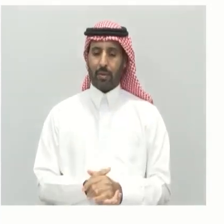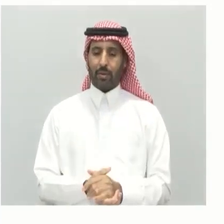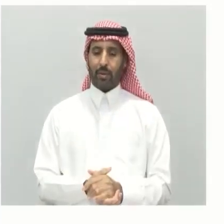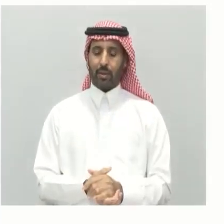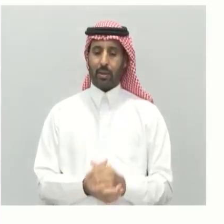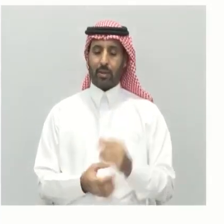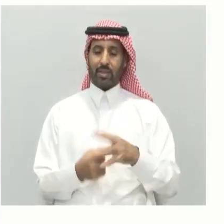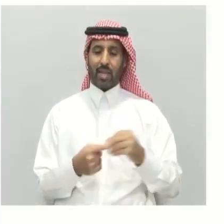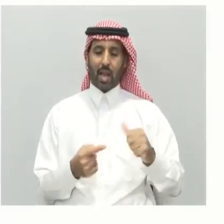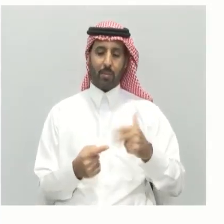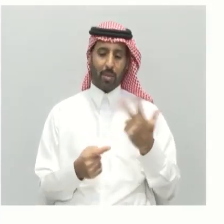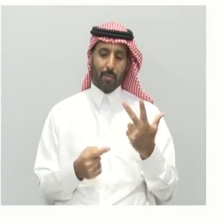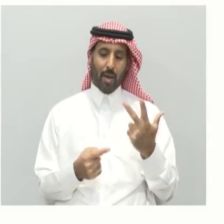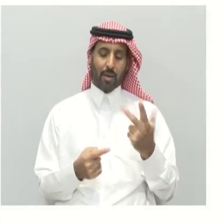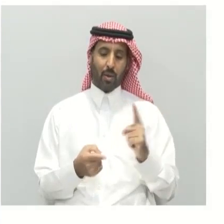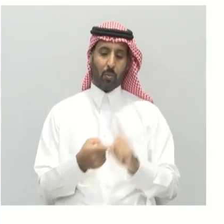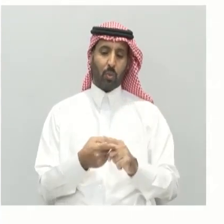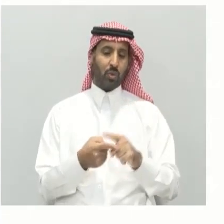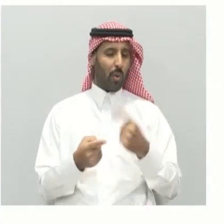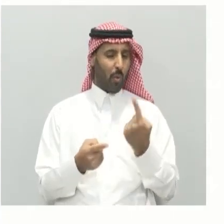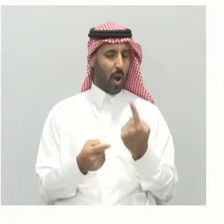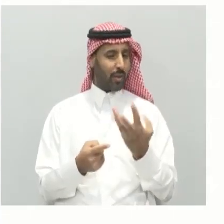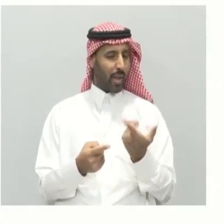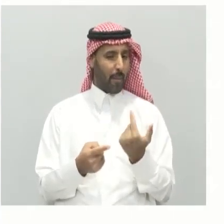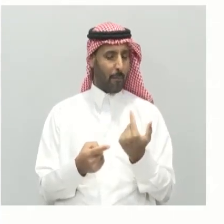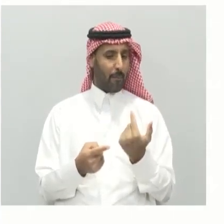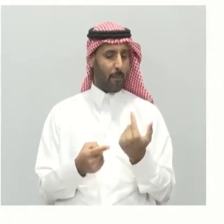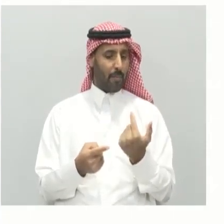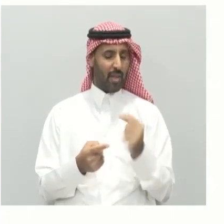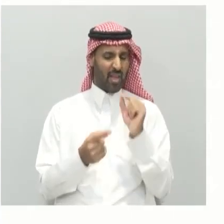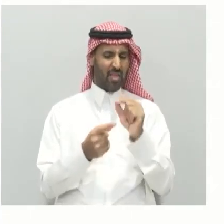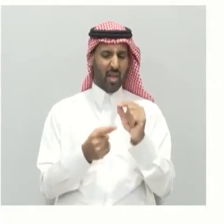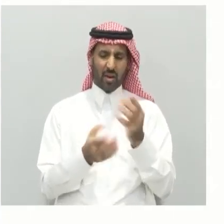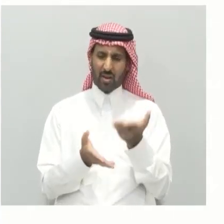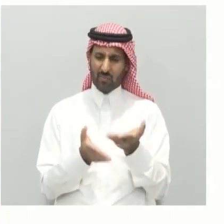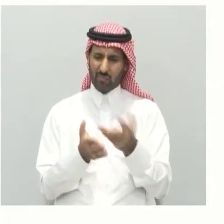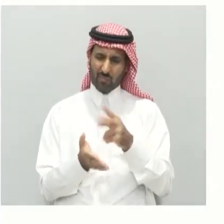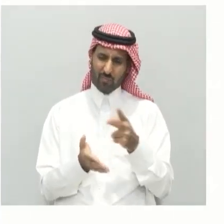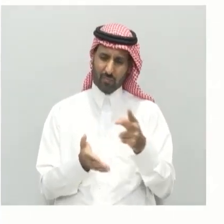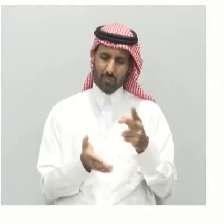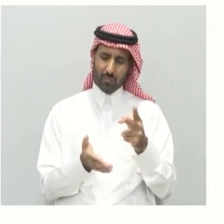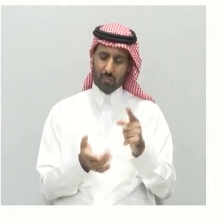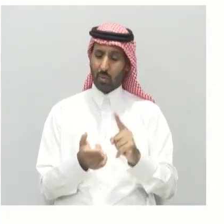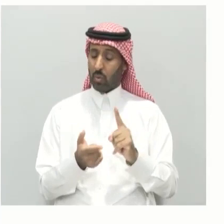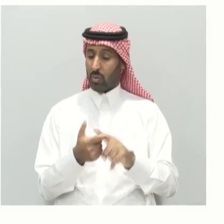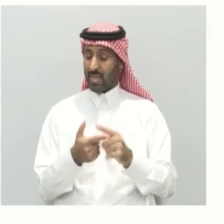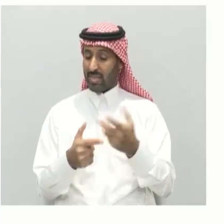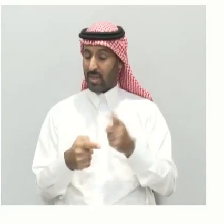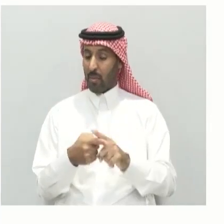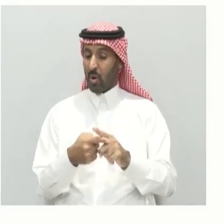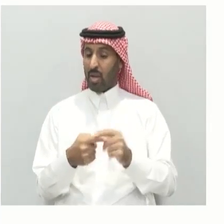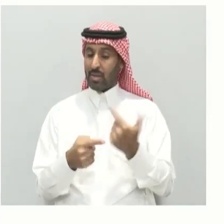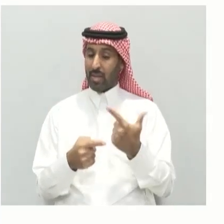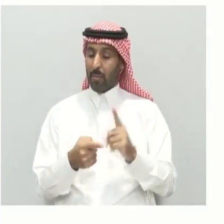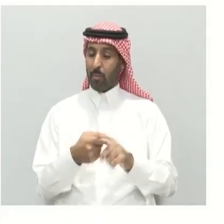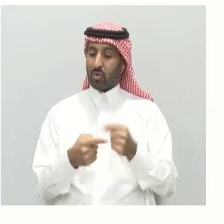سالب ث وموجب واحد وعندي هنا الذره غير متعادله فبالتالي بيكون عندي هنا موجب سب موجب س و موجب